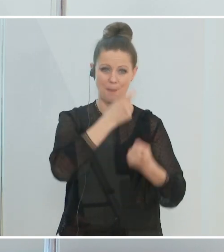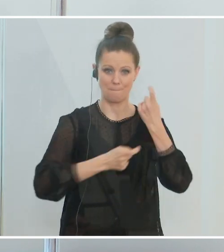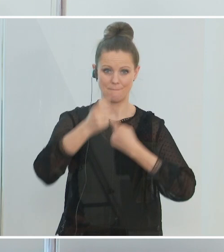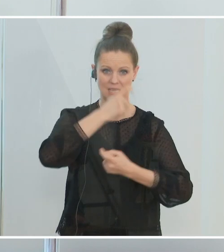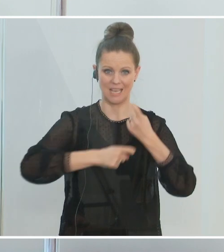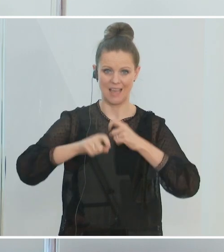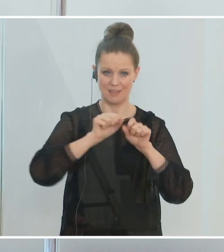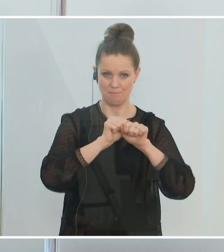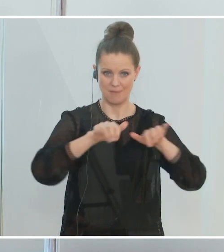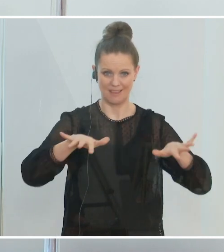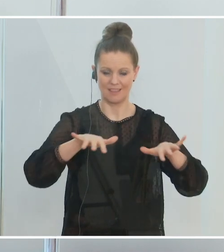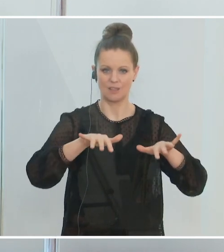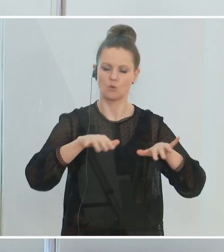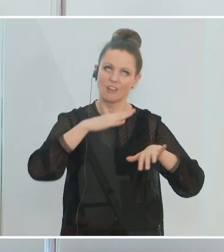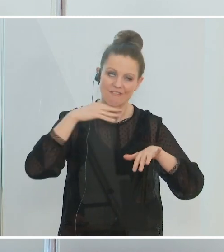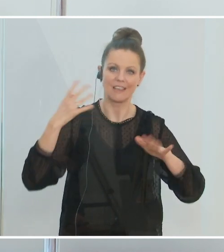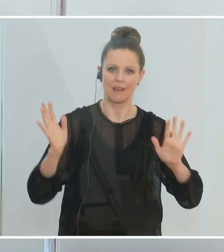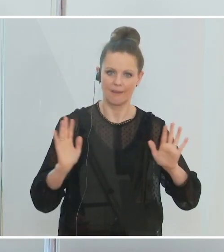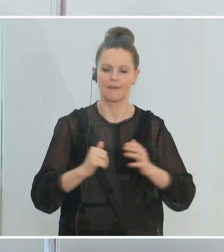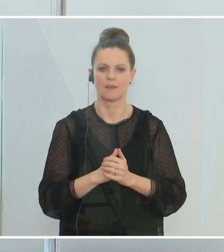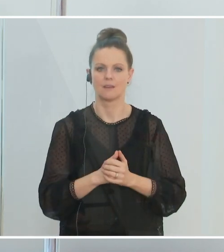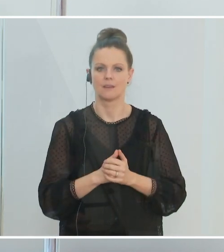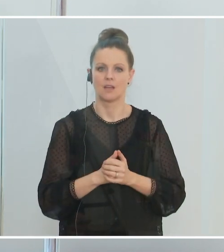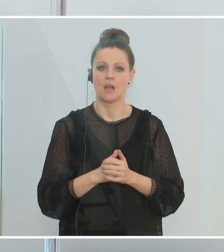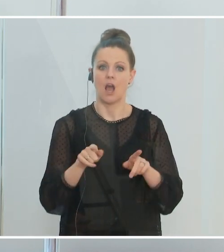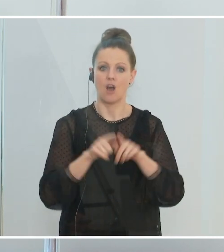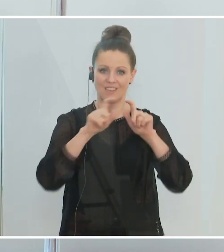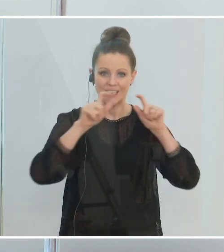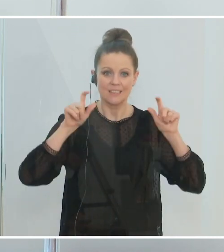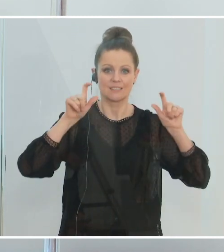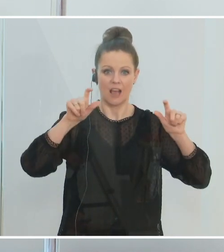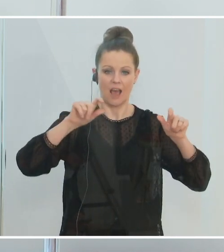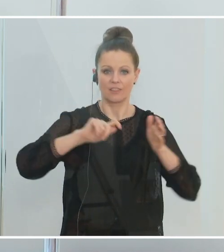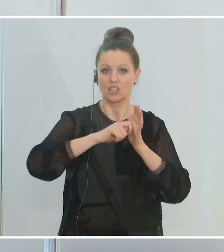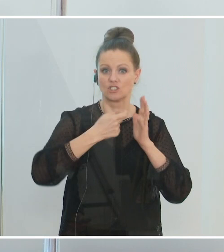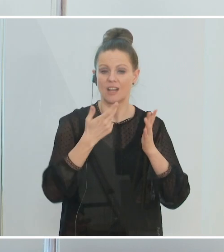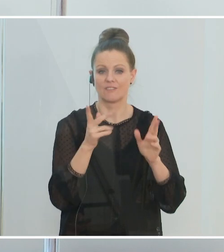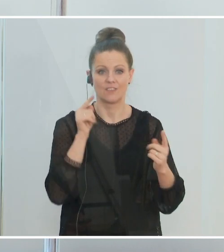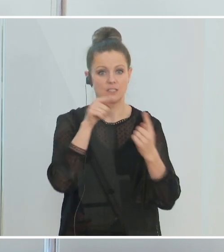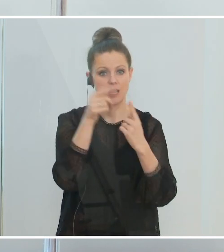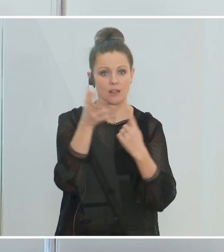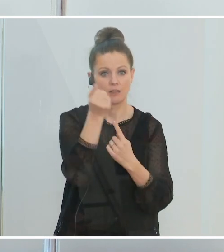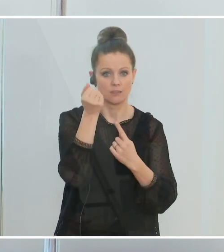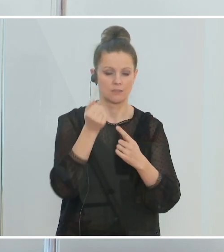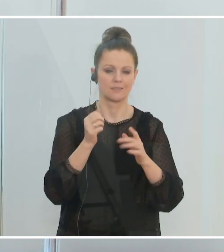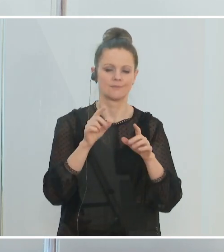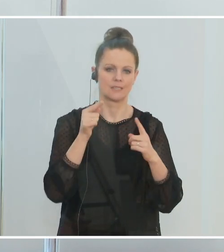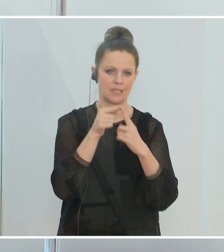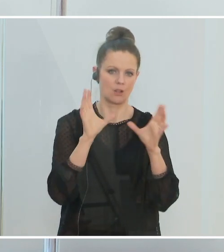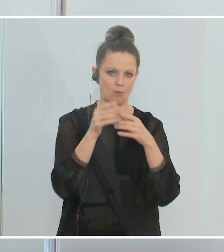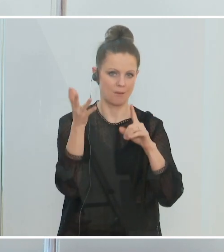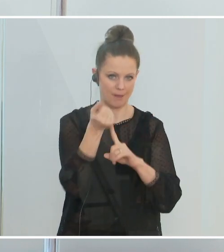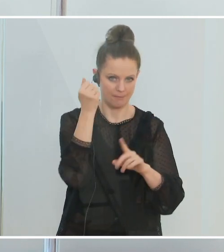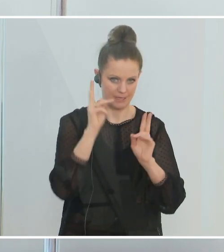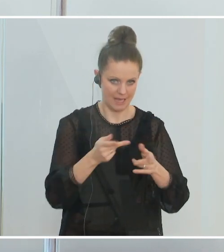Migrantenmedien oder in vielen davon Inserate geschalten, um auch hier diese Zielgruppe zu erreichen. Und ich durfte erst letzte